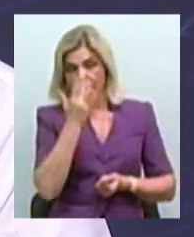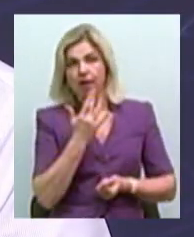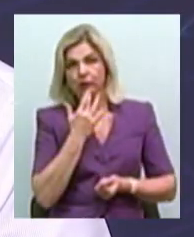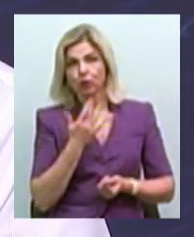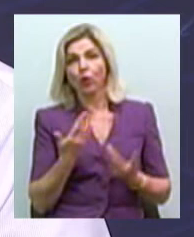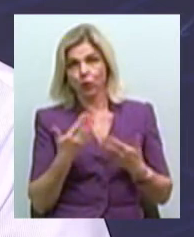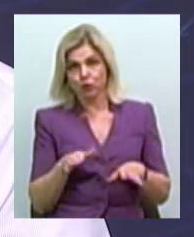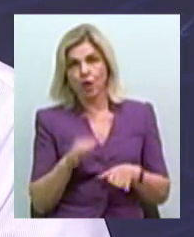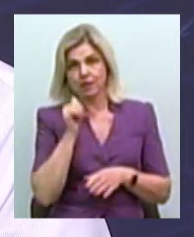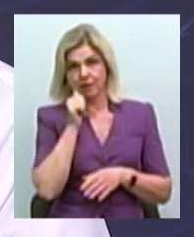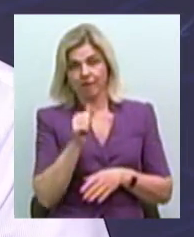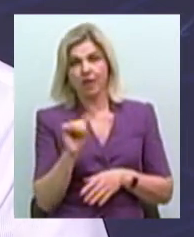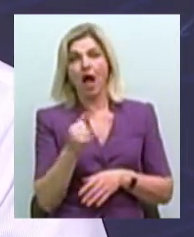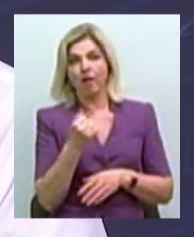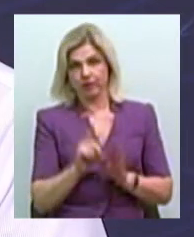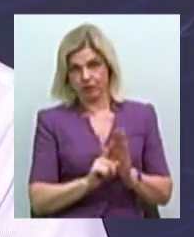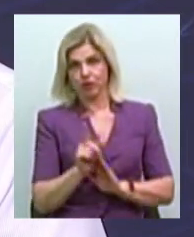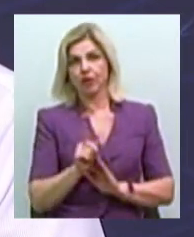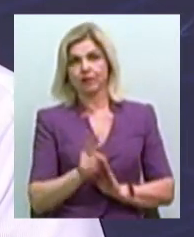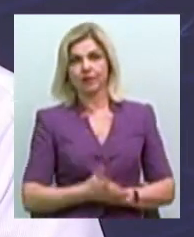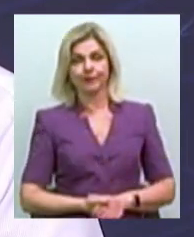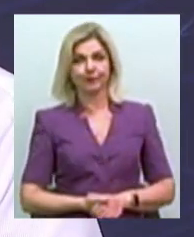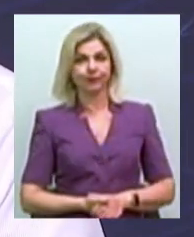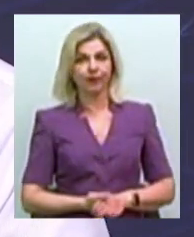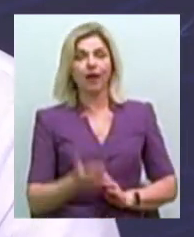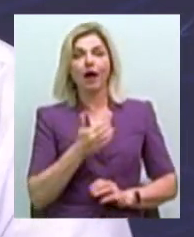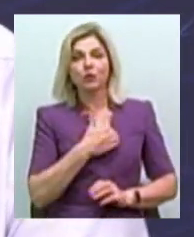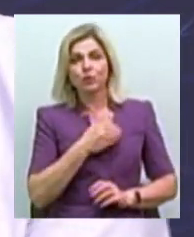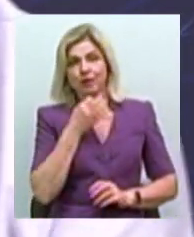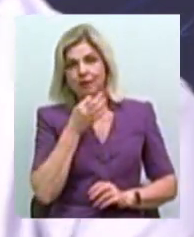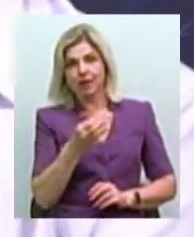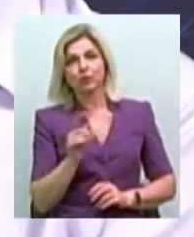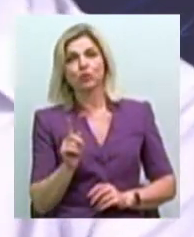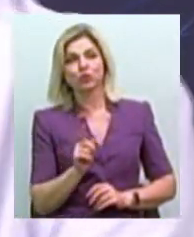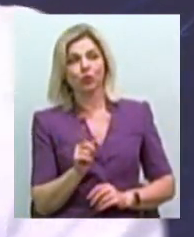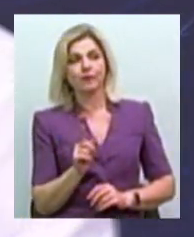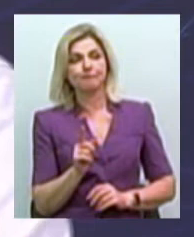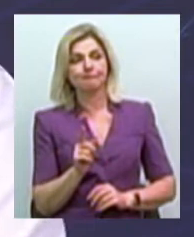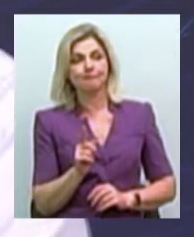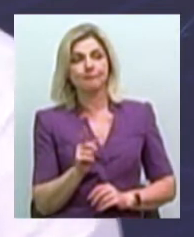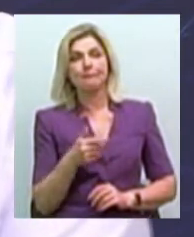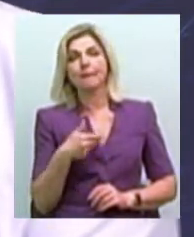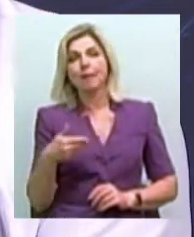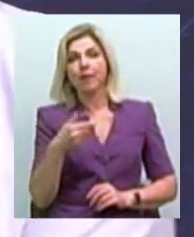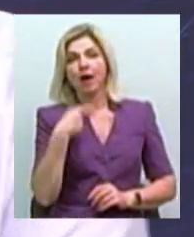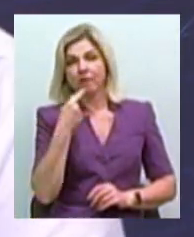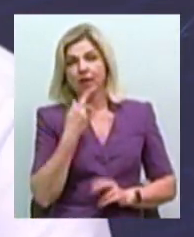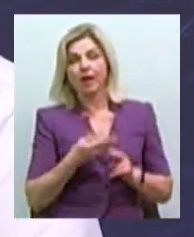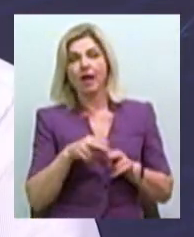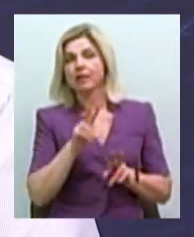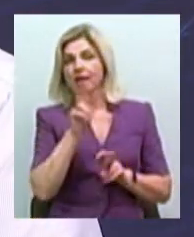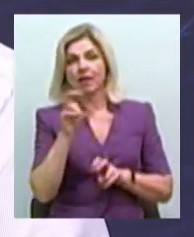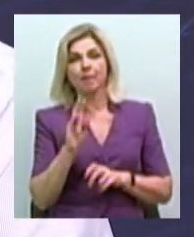вже серпень, завтра починається. Ну, я хочу сказать, что мы же говорили, что эта тема не первый